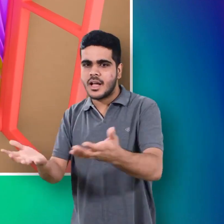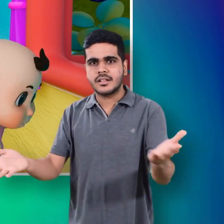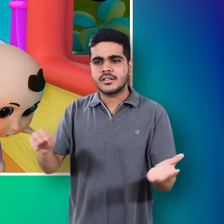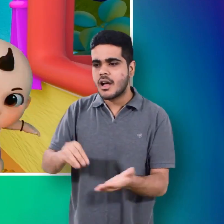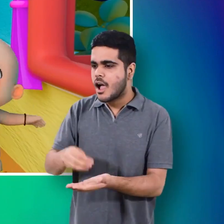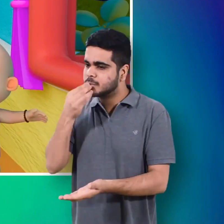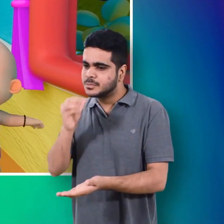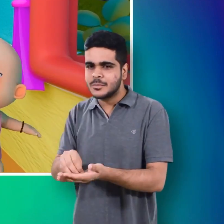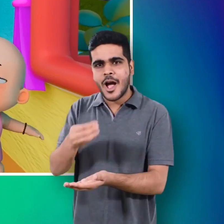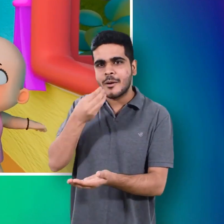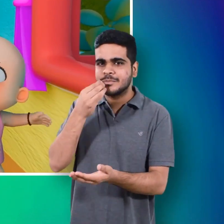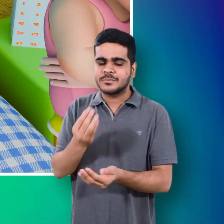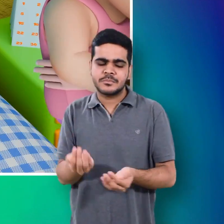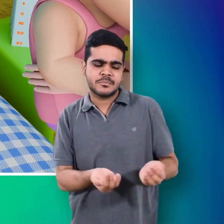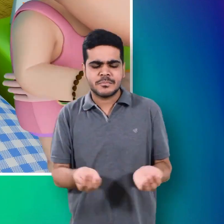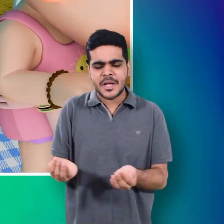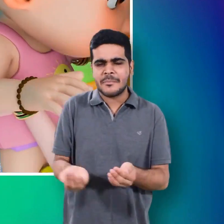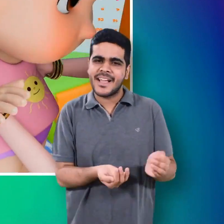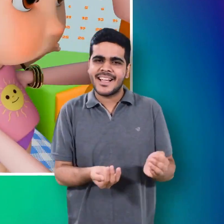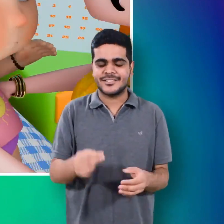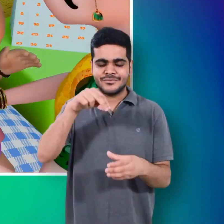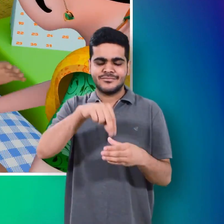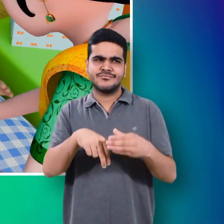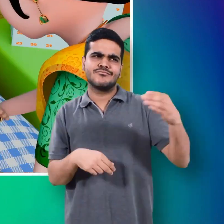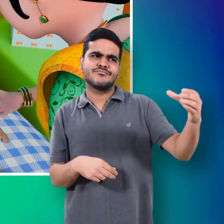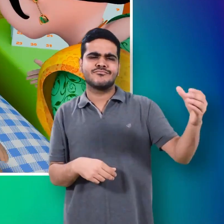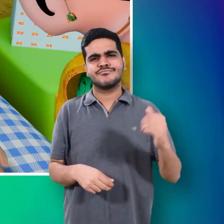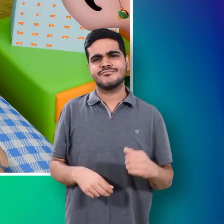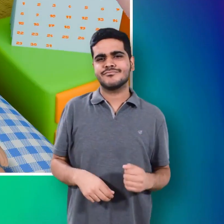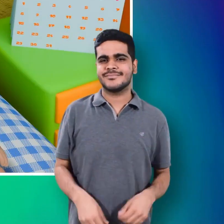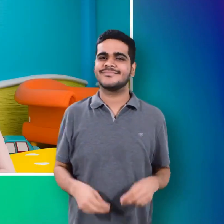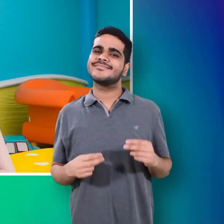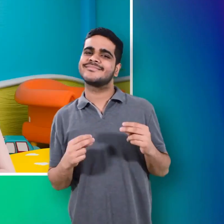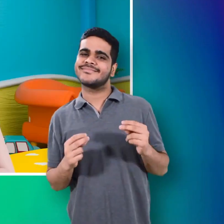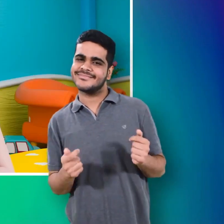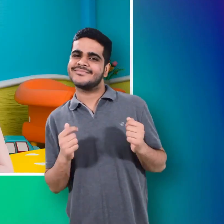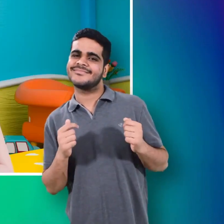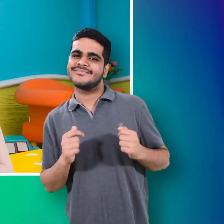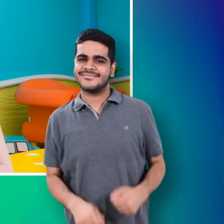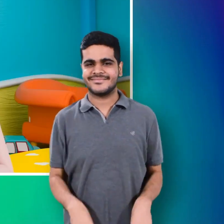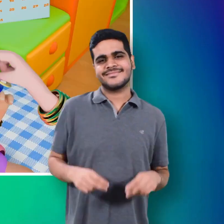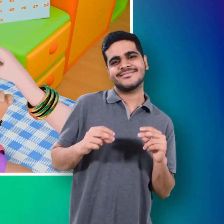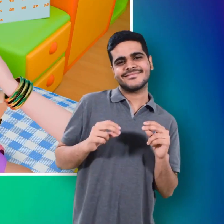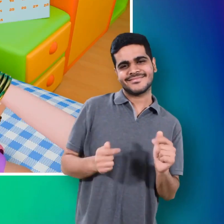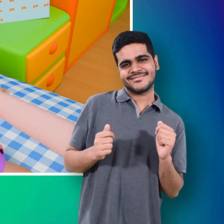आप खाए थाली में, मुन्ने को दे प्याली में।